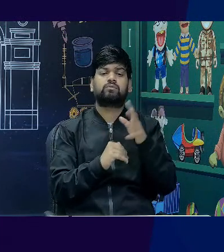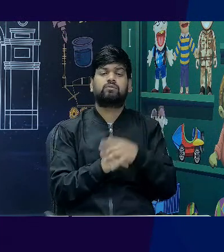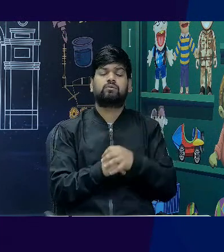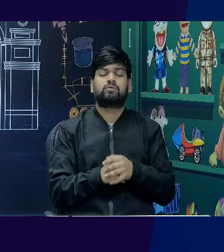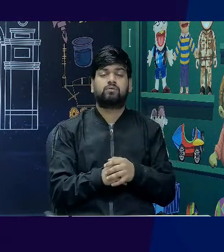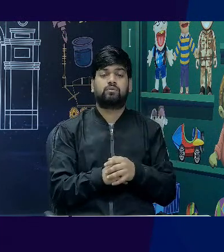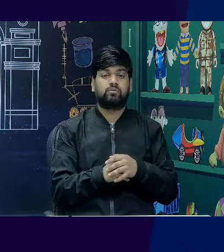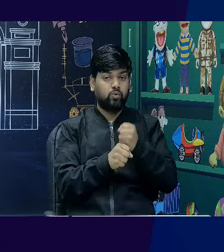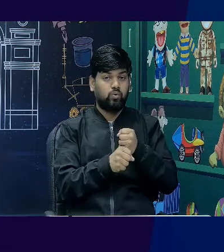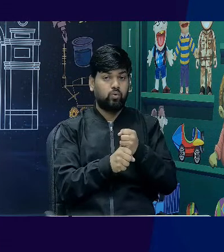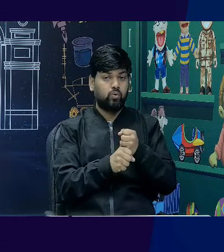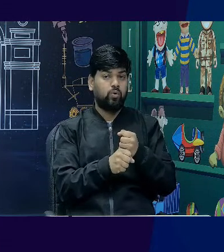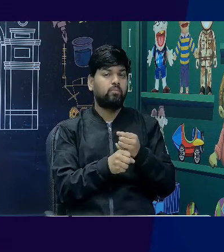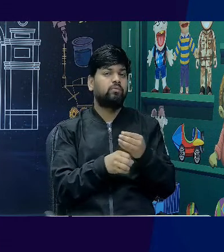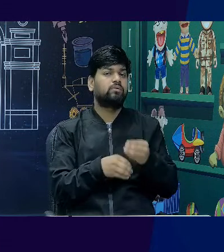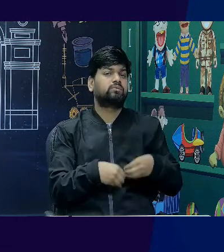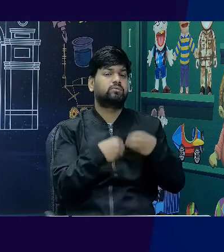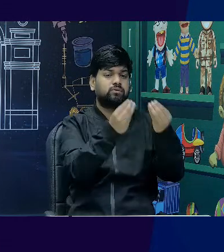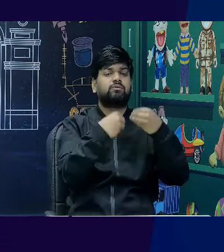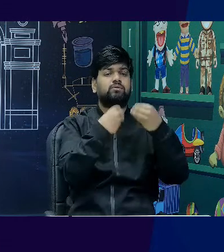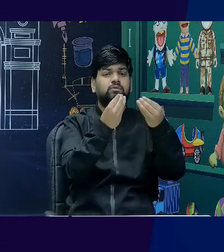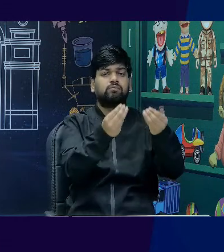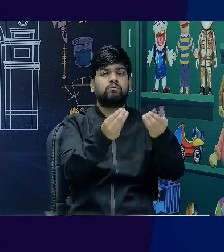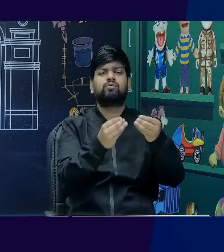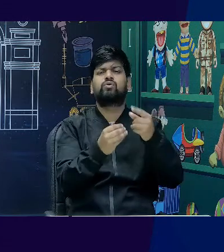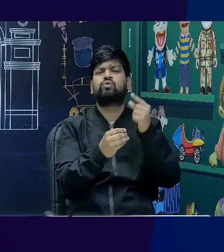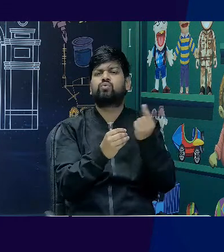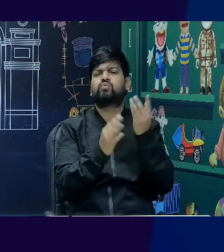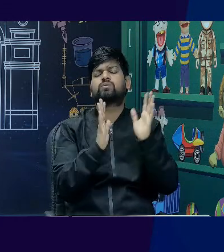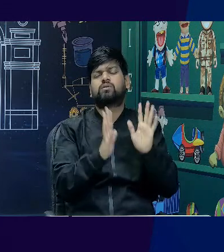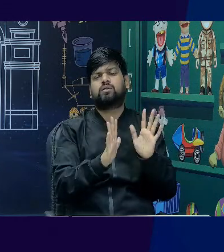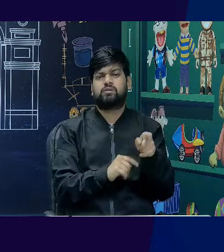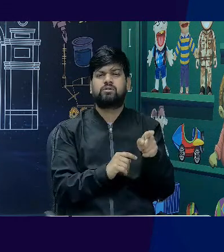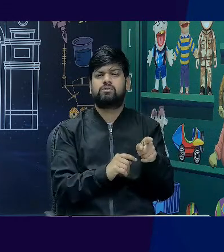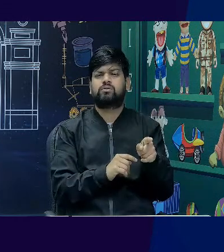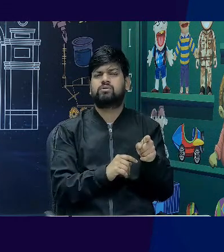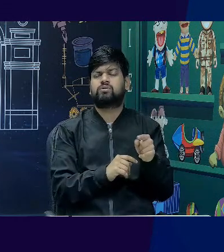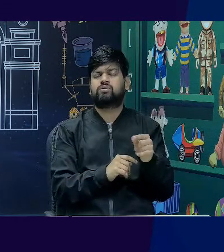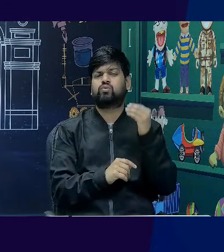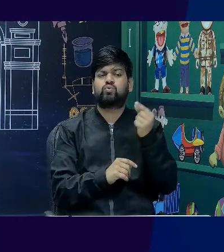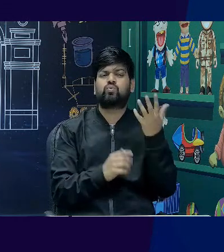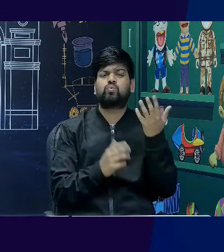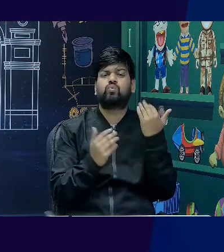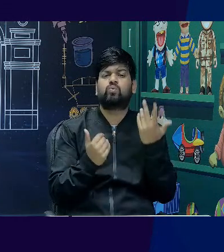And ये फिजिकल पॉलिसी गवर्नमेंट यूज करती है अपने डिस्क्रिशन पे, तो हम इसको